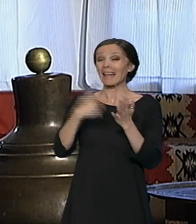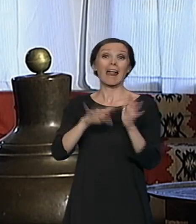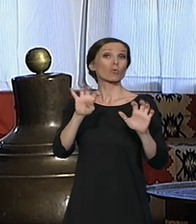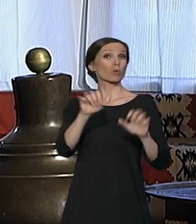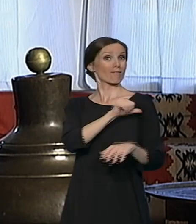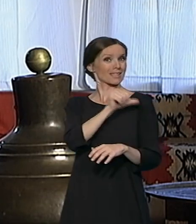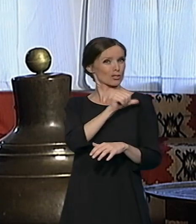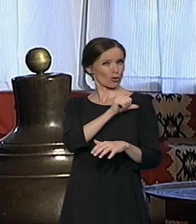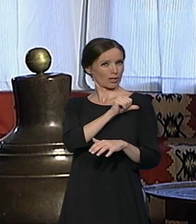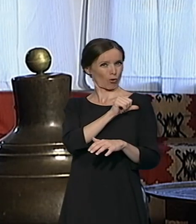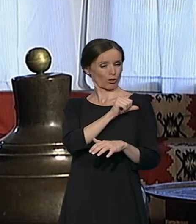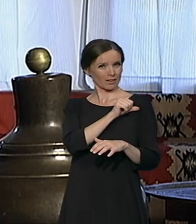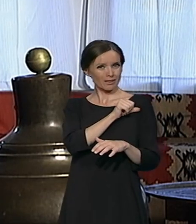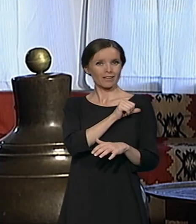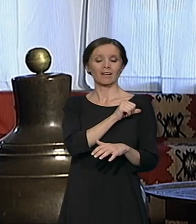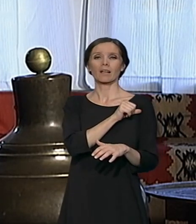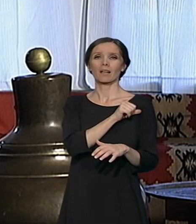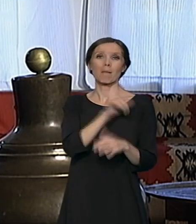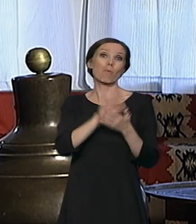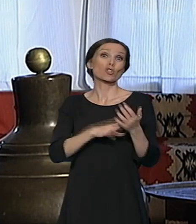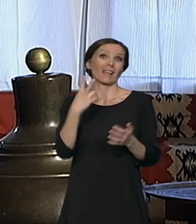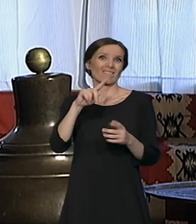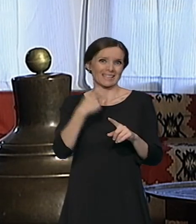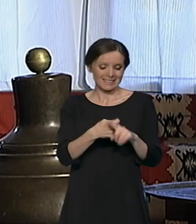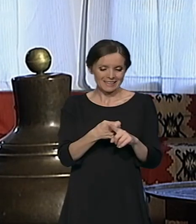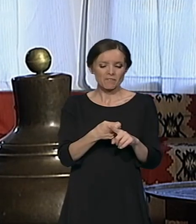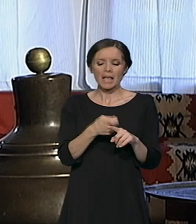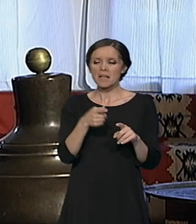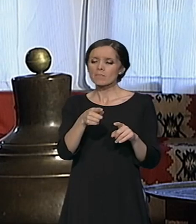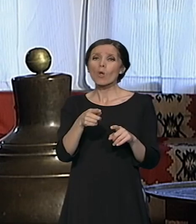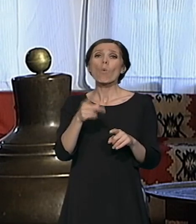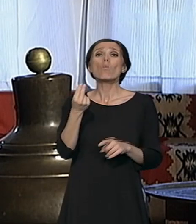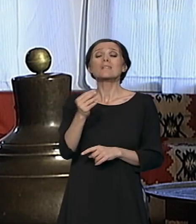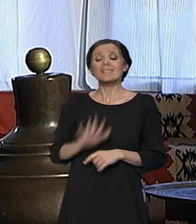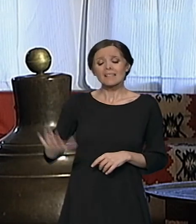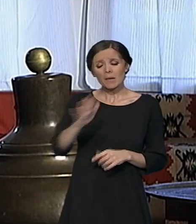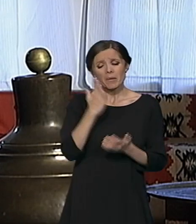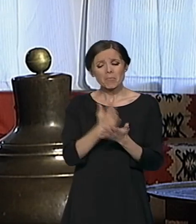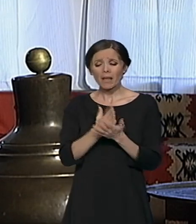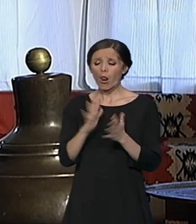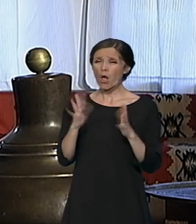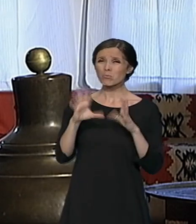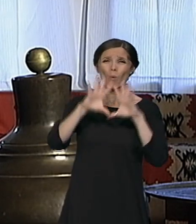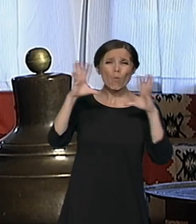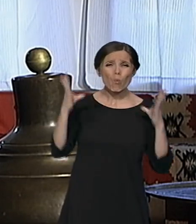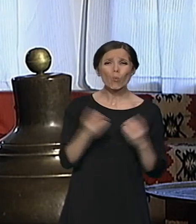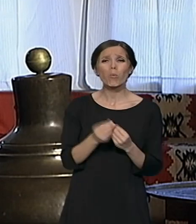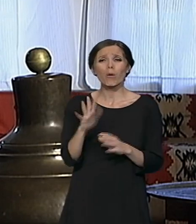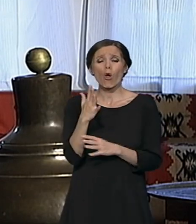1900. na početku veka, tada možemo da imamo, tada smo imali u stvari u Srbiji nešto tek oko 100